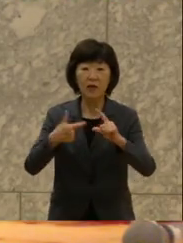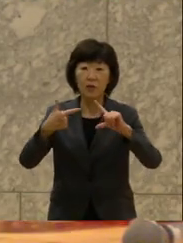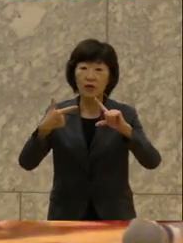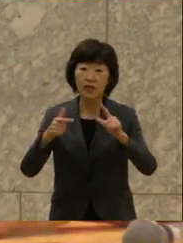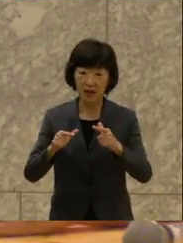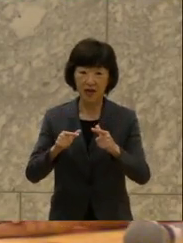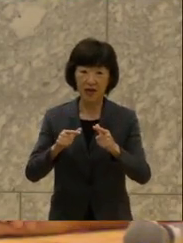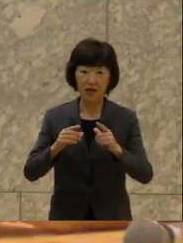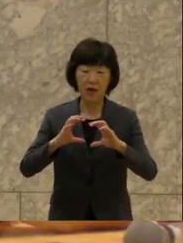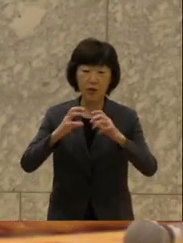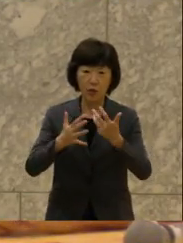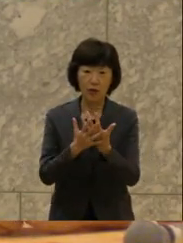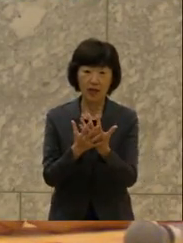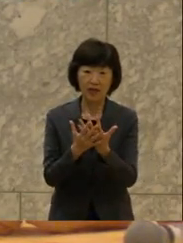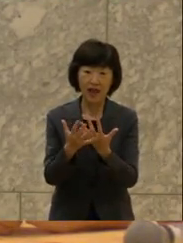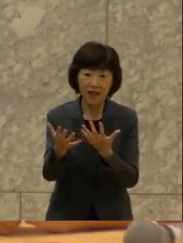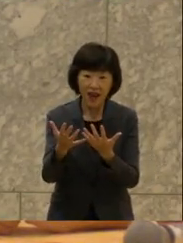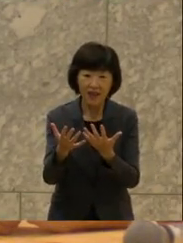と言いますか